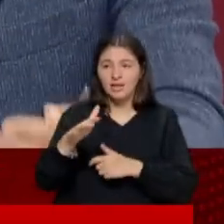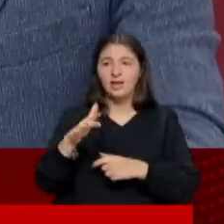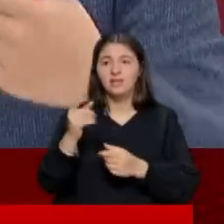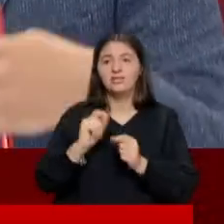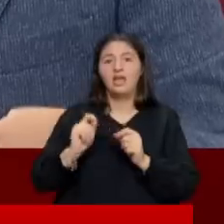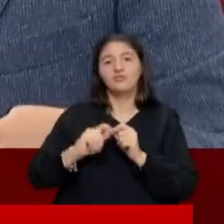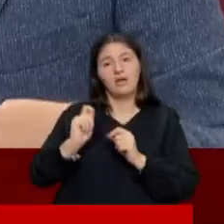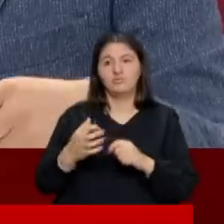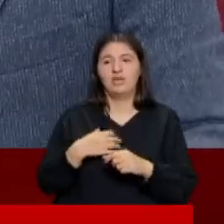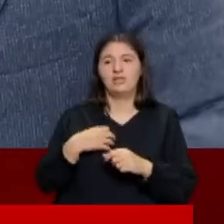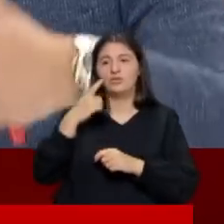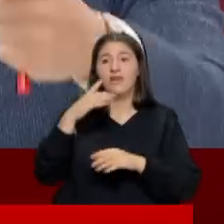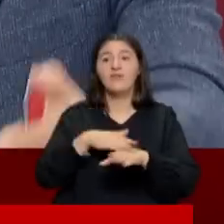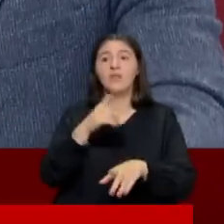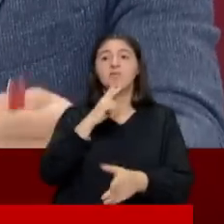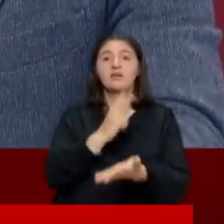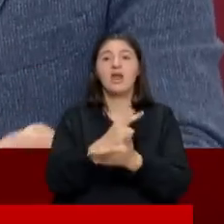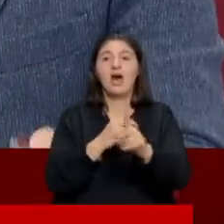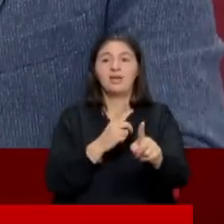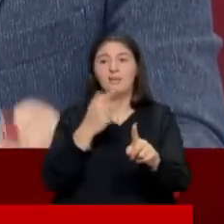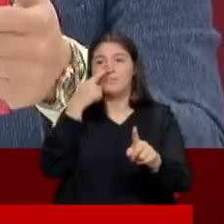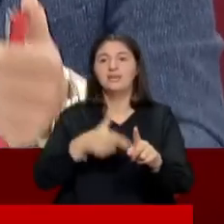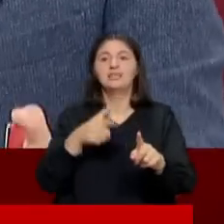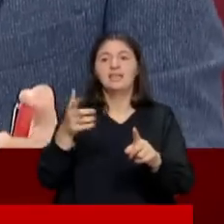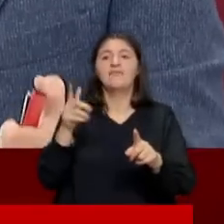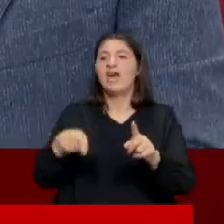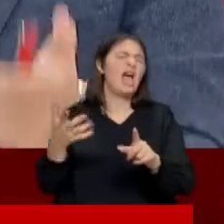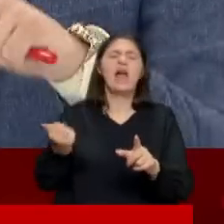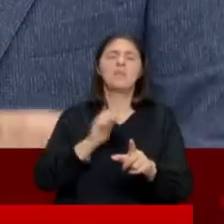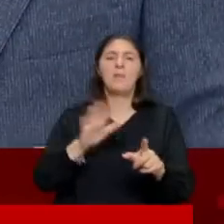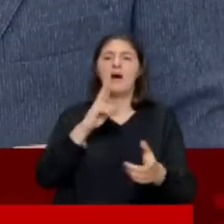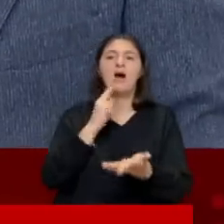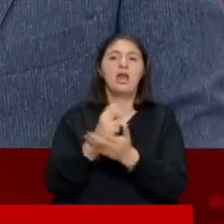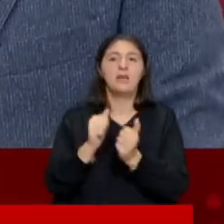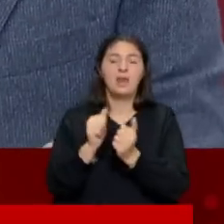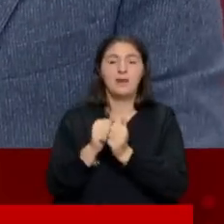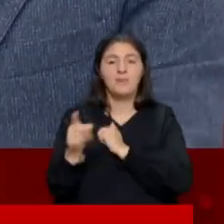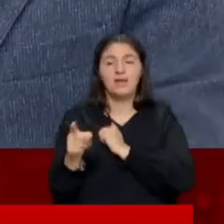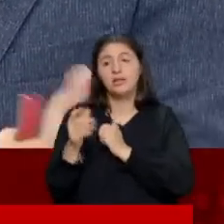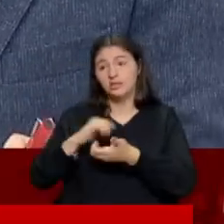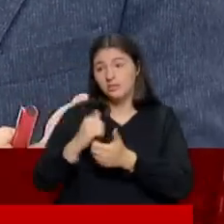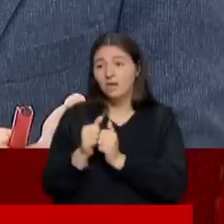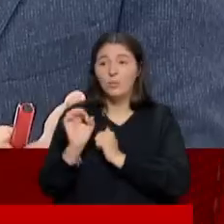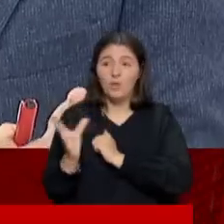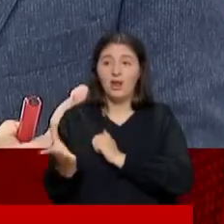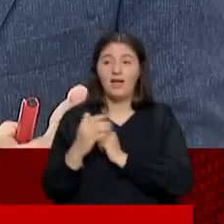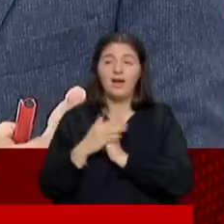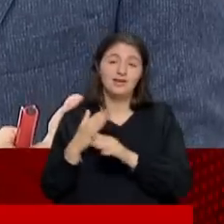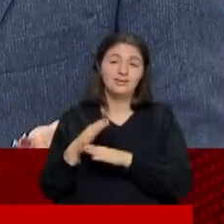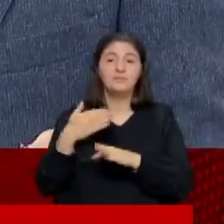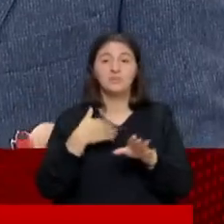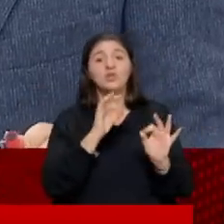tasarruf etmiş valinin akaryakıttan vergi almama kararı ile işte dayanışma böyle olur aslında